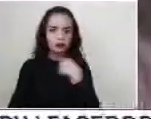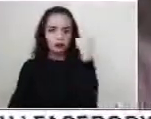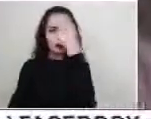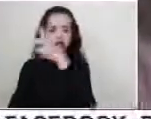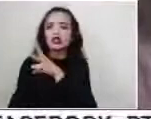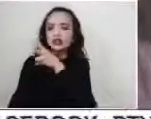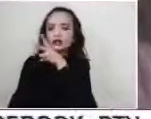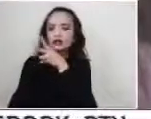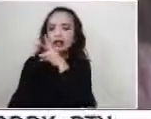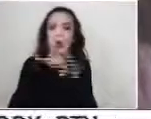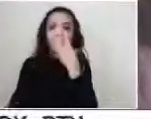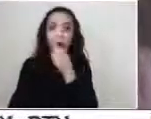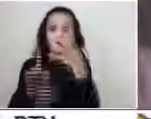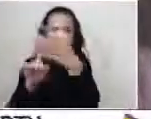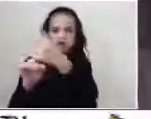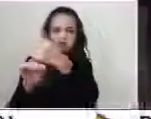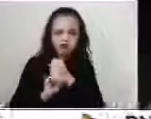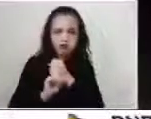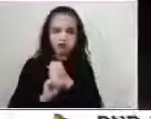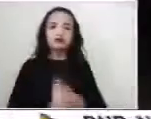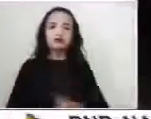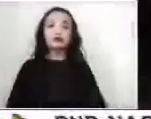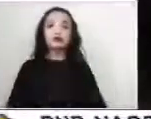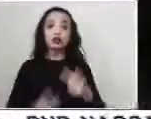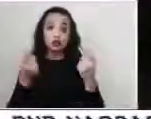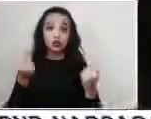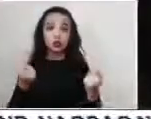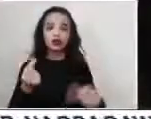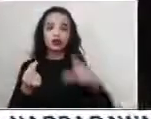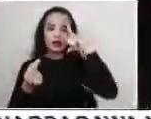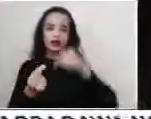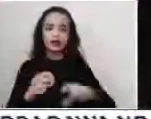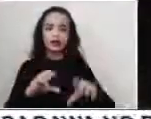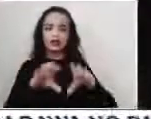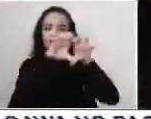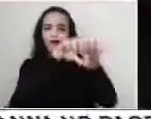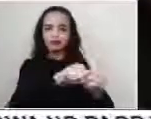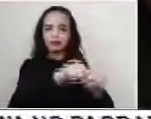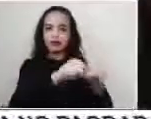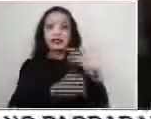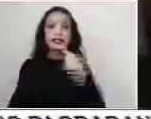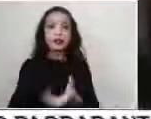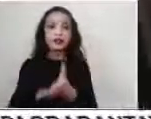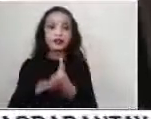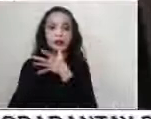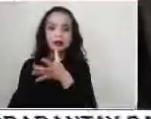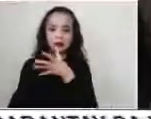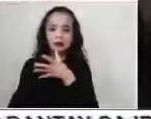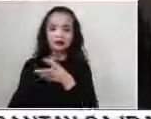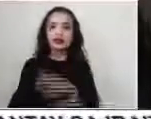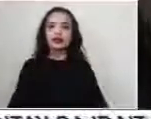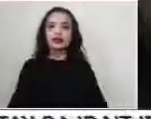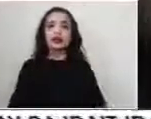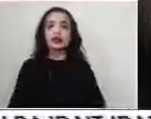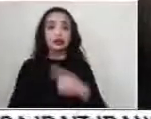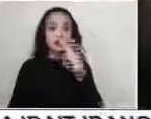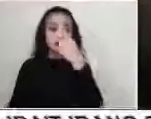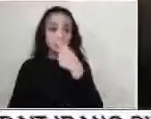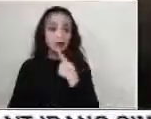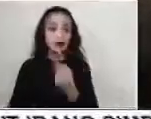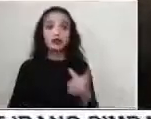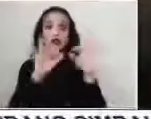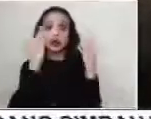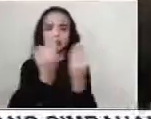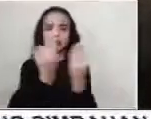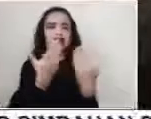kahit anong-anong ginagawa dyan, wala naman. Umaasa naman sila sa pamamagitan ng batas ay mapaparusahan ang mga may sala